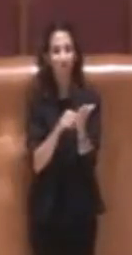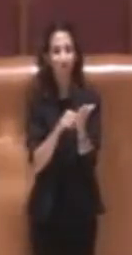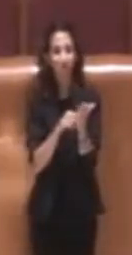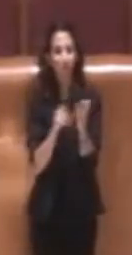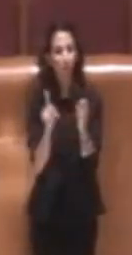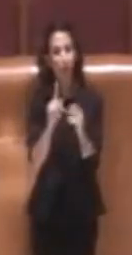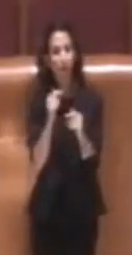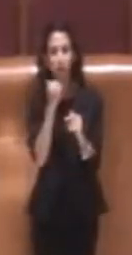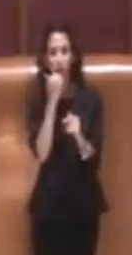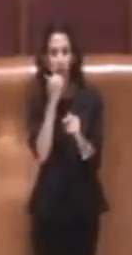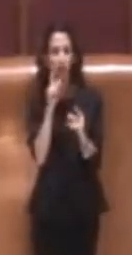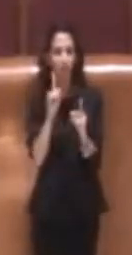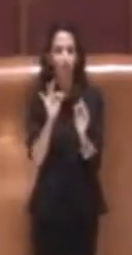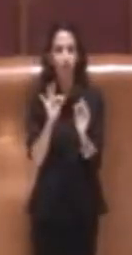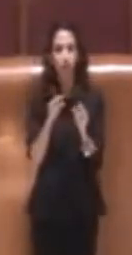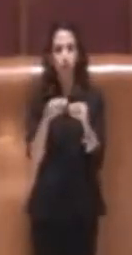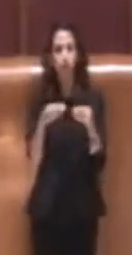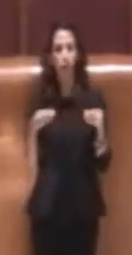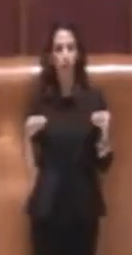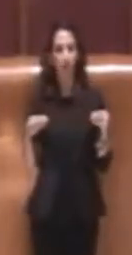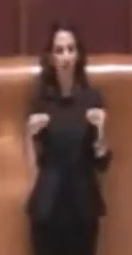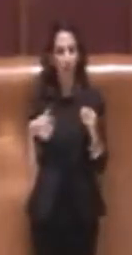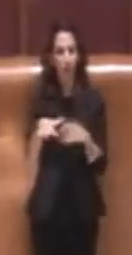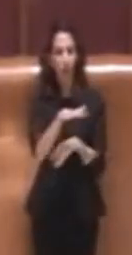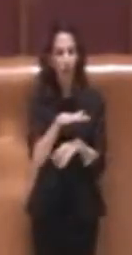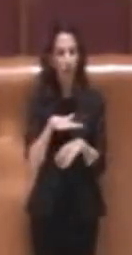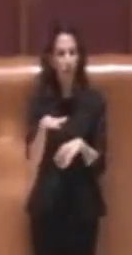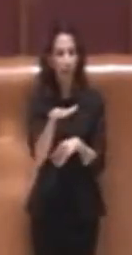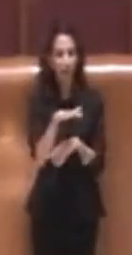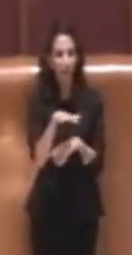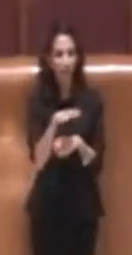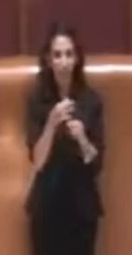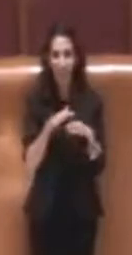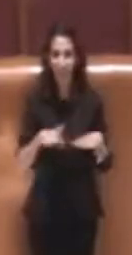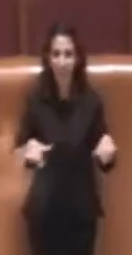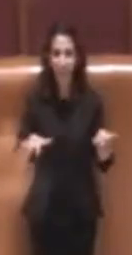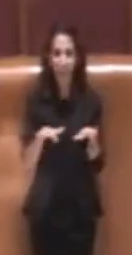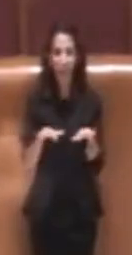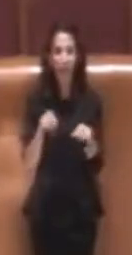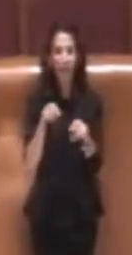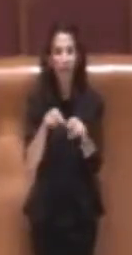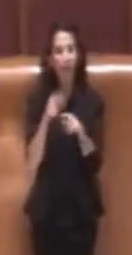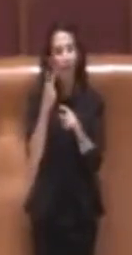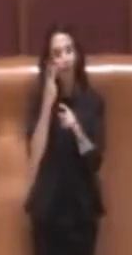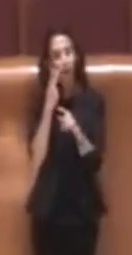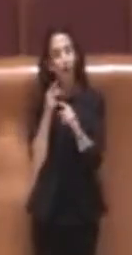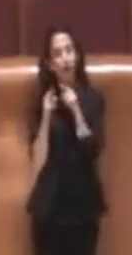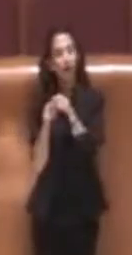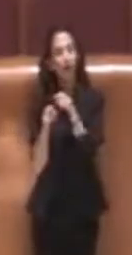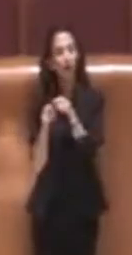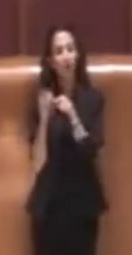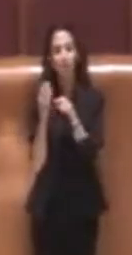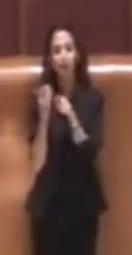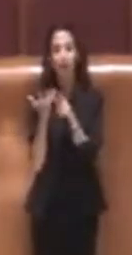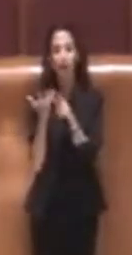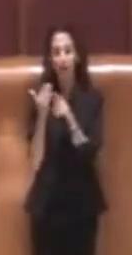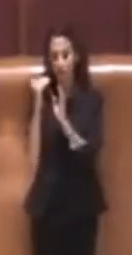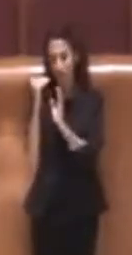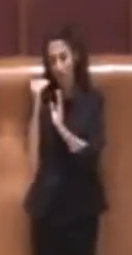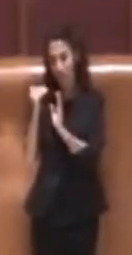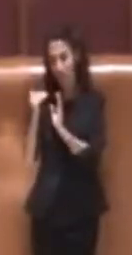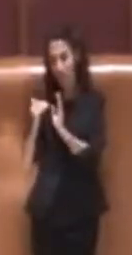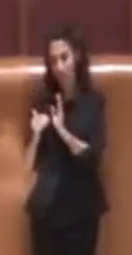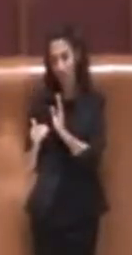degli strumenti urbanistici di governo del territorio che tenga conto ovviamente di tutta una serie di elementi